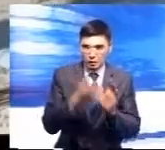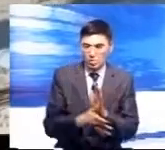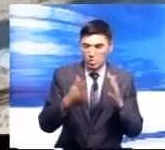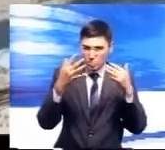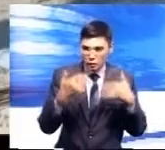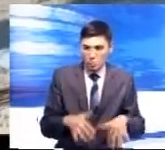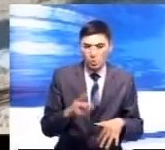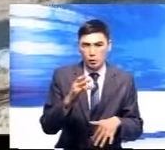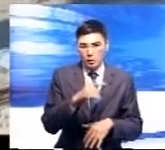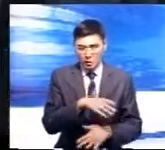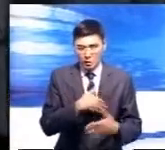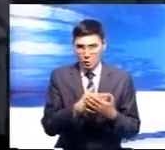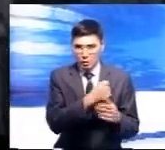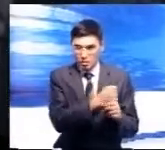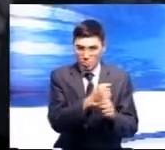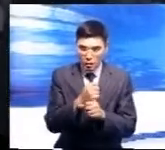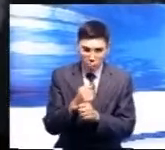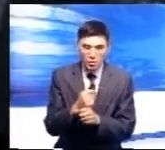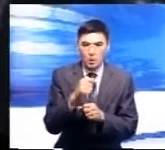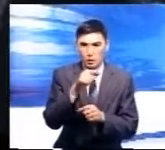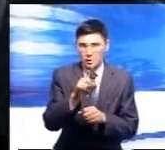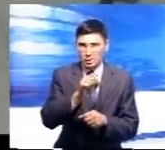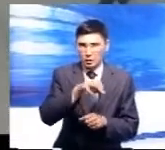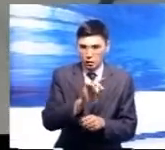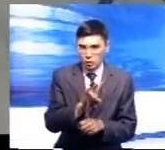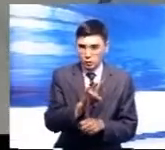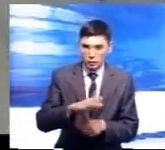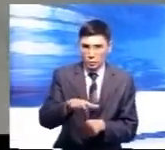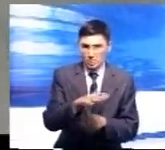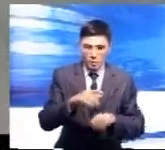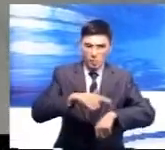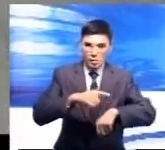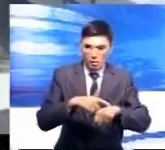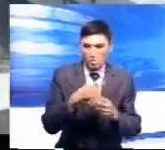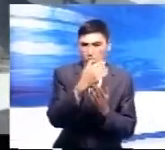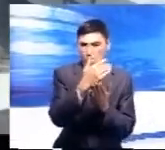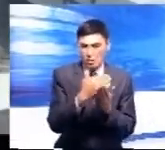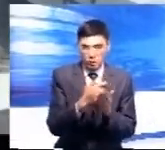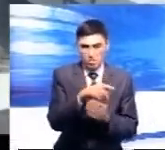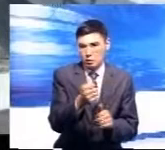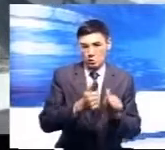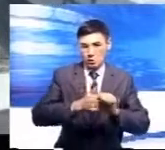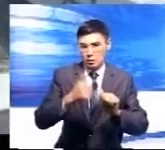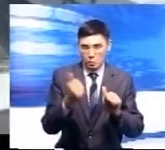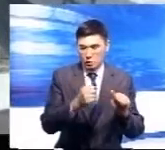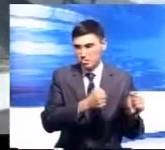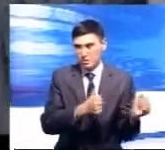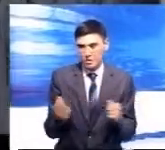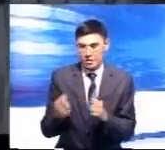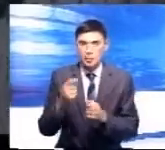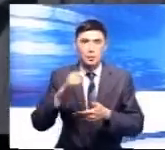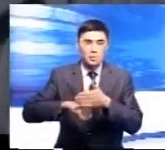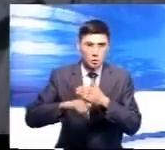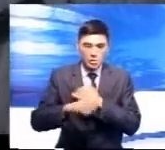работы ведутся активно, реконструкция водозабора в районе Затона идет с отставанием от графика. Причина – нехватка рабочей силы.